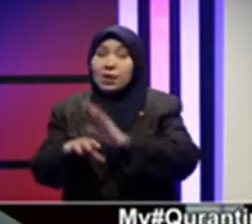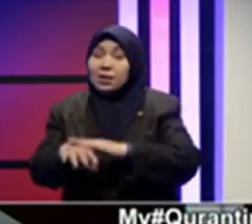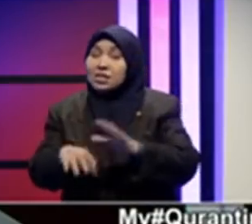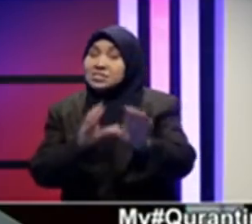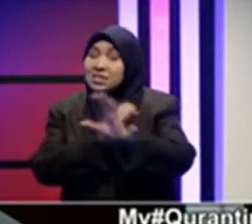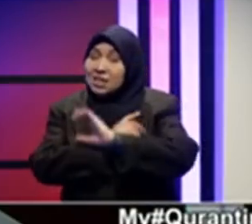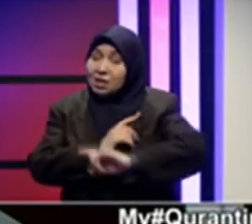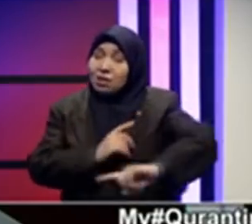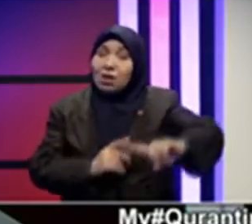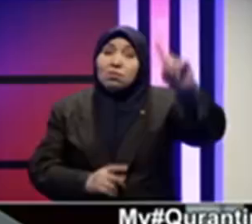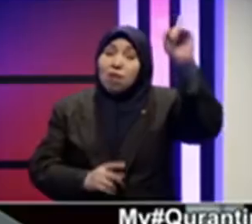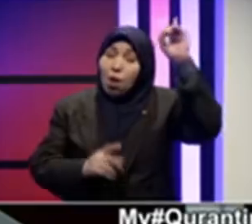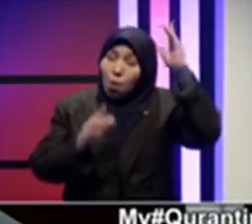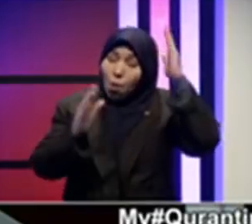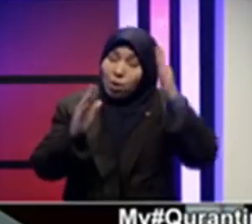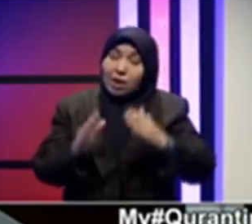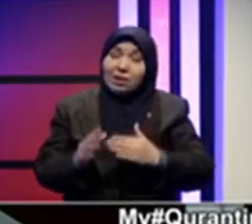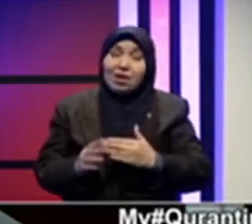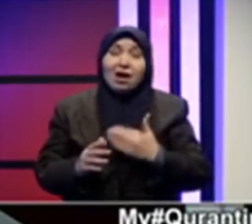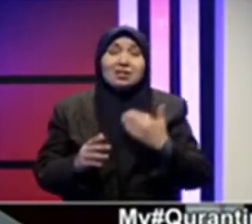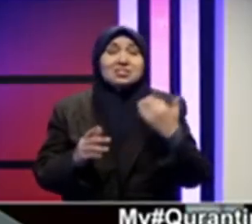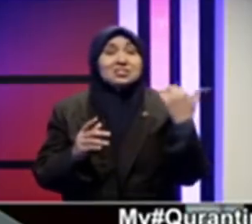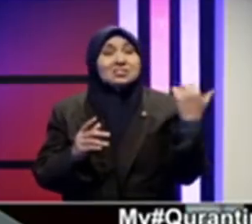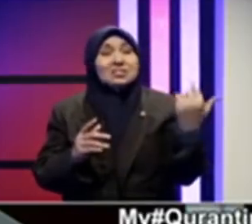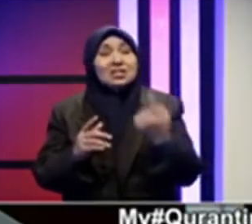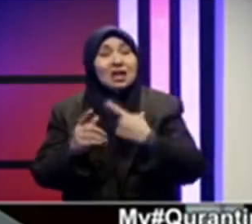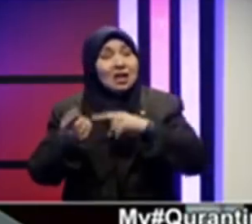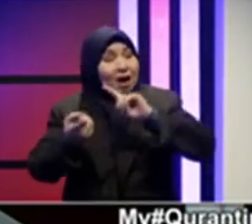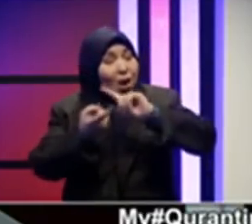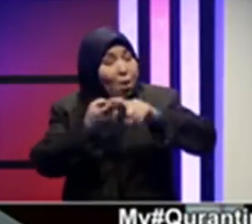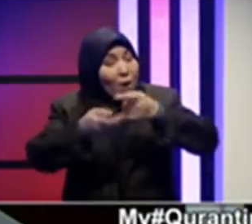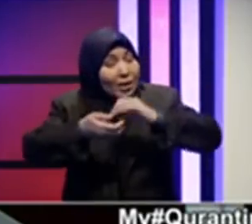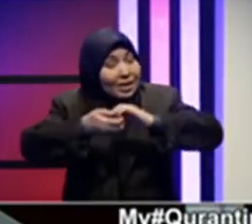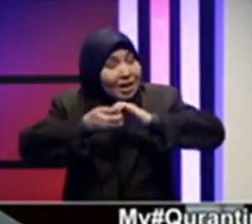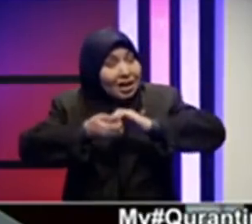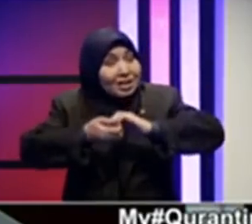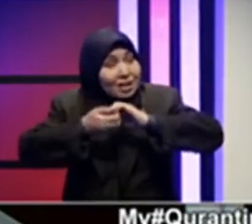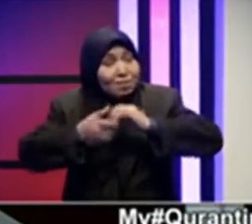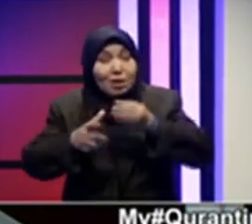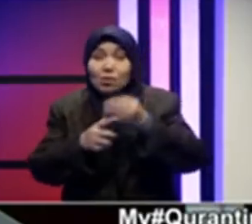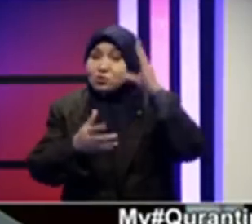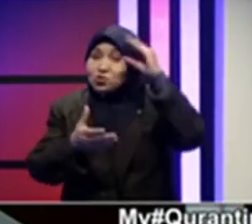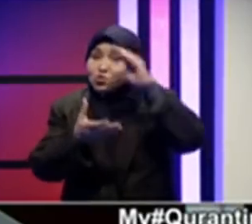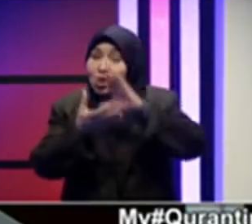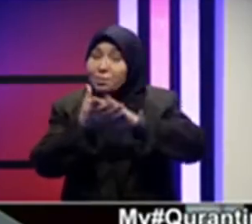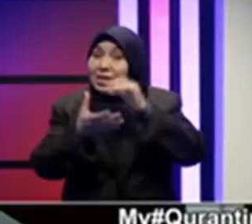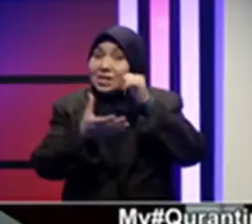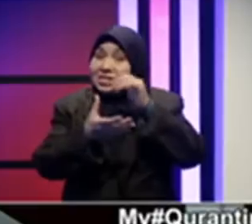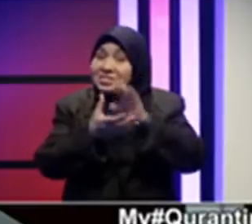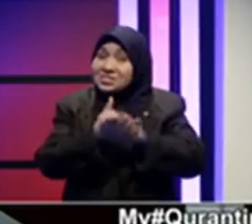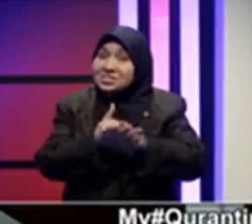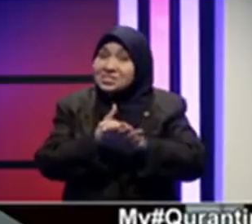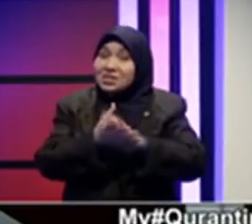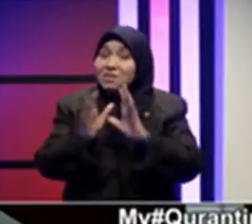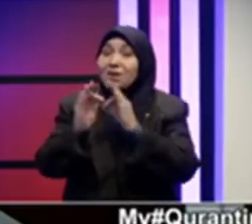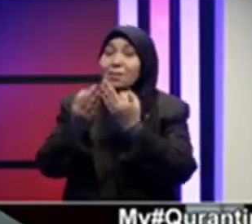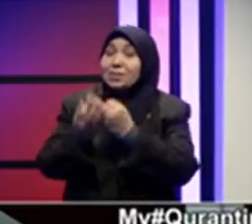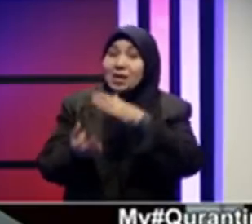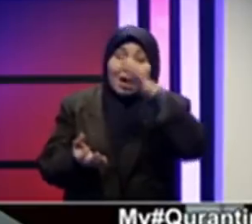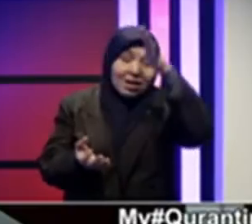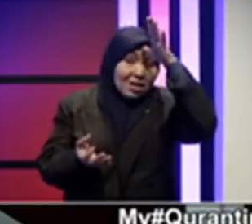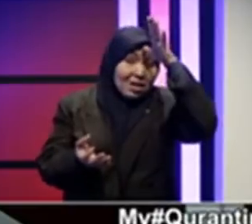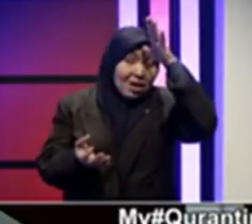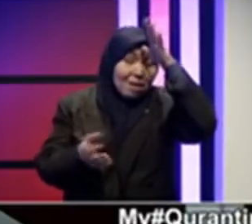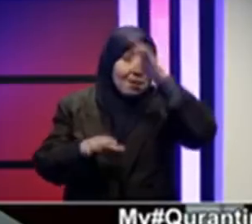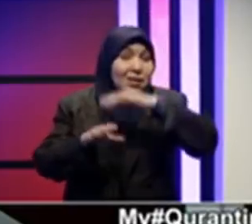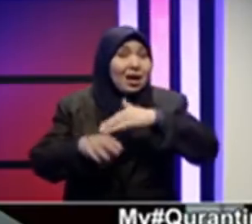Allah. Maka orang yang saling mencintai, contohnya kawan karib ataupun suami isteri, anak beranak, ayah